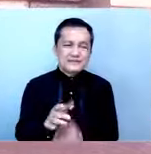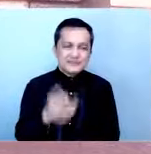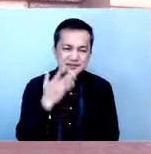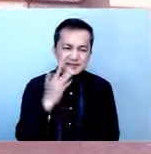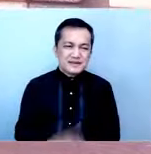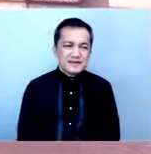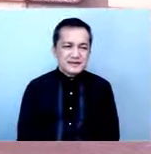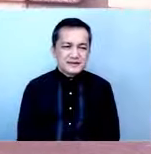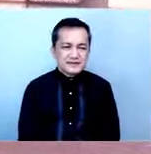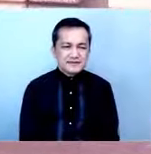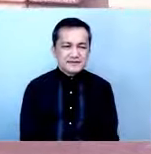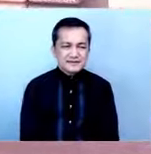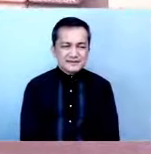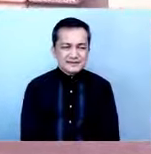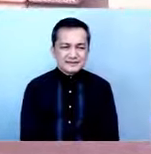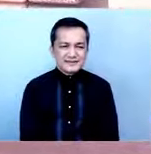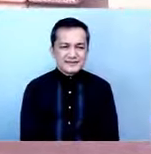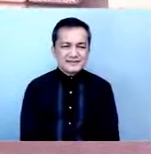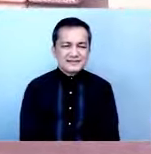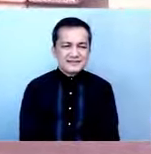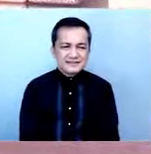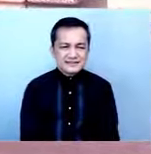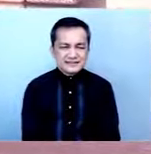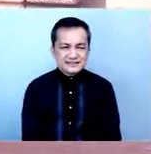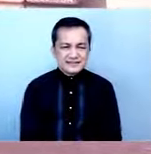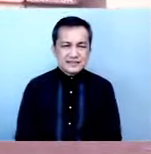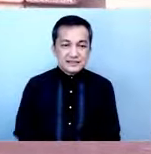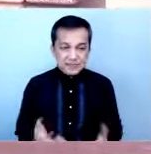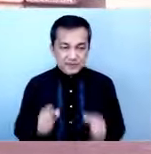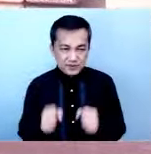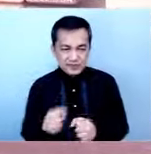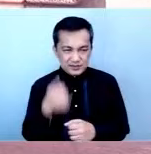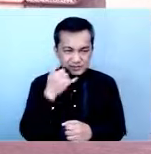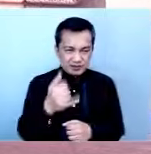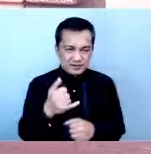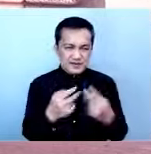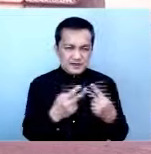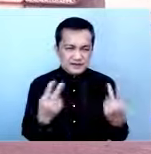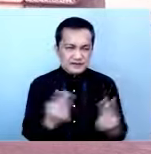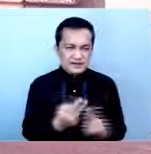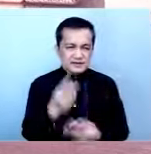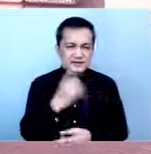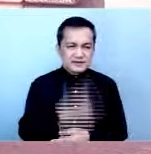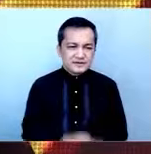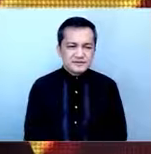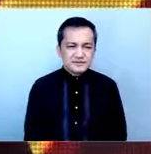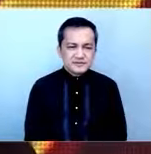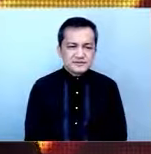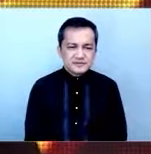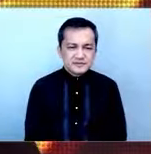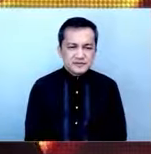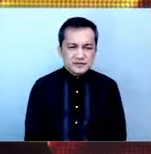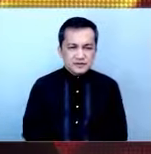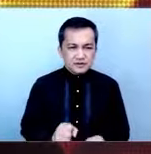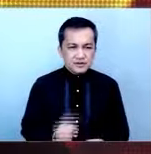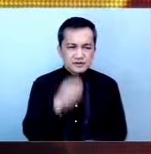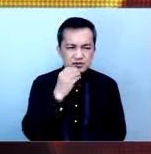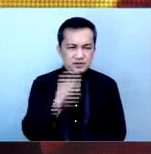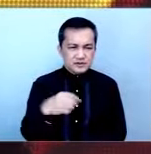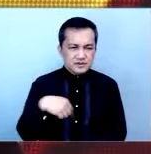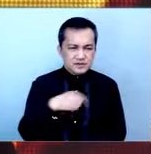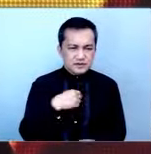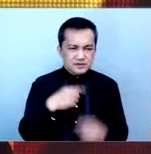Ma'am Lay, yes, let's invite everybody. Saan kayo pwedeng kontakin? Magba-Valentine's Day na? Okay, so you can order at our